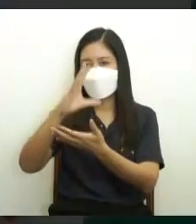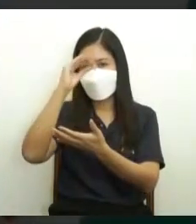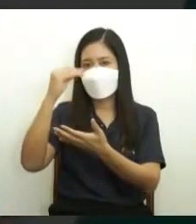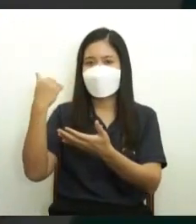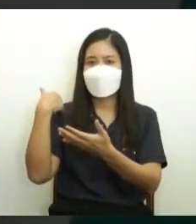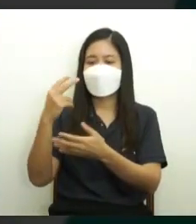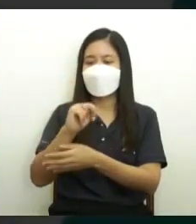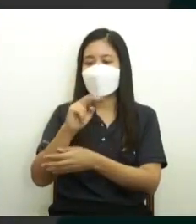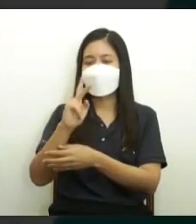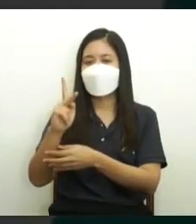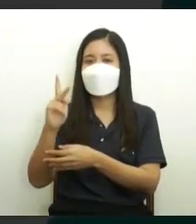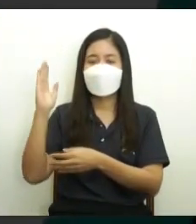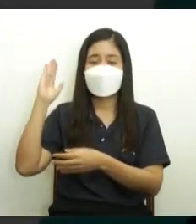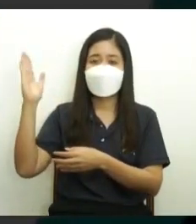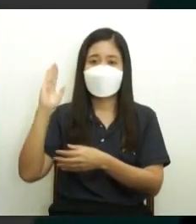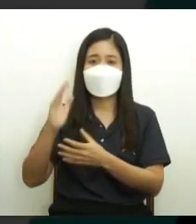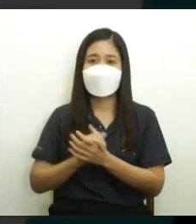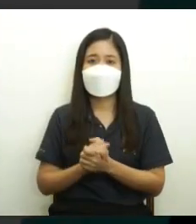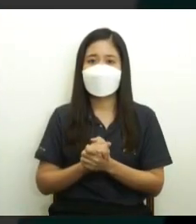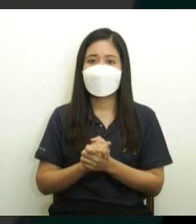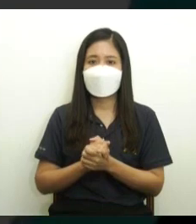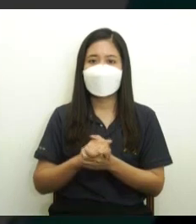ม 4D Focus Model น